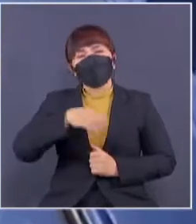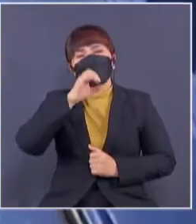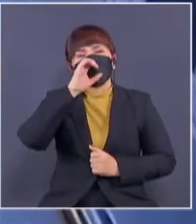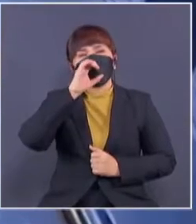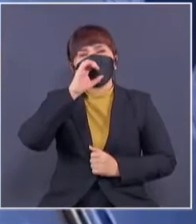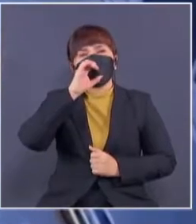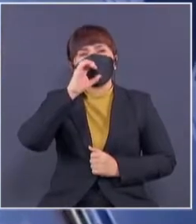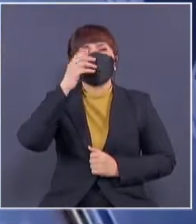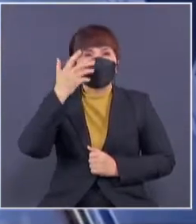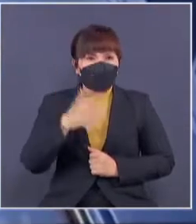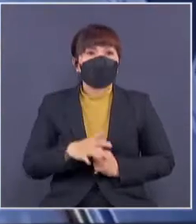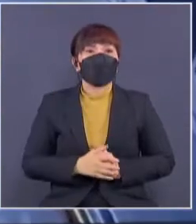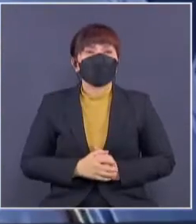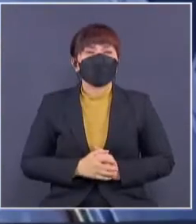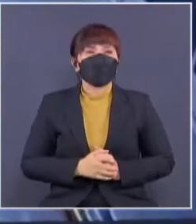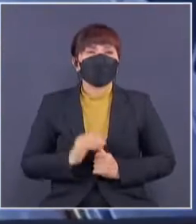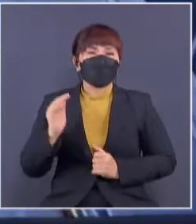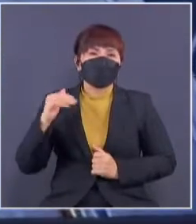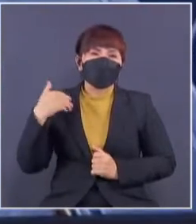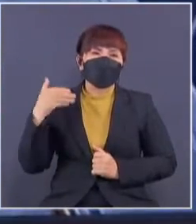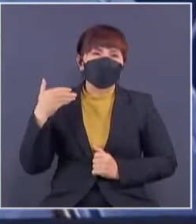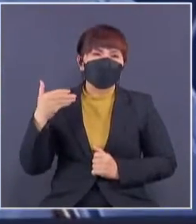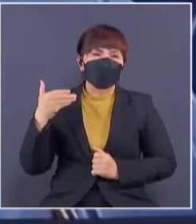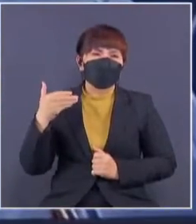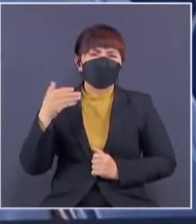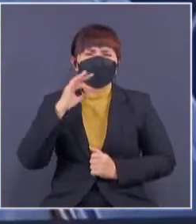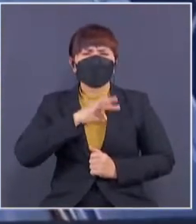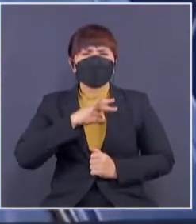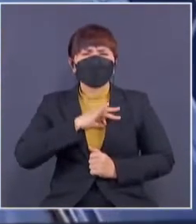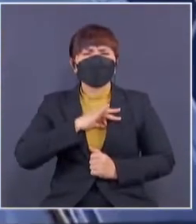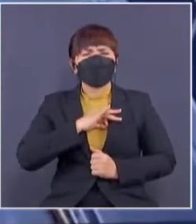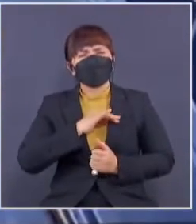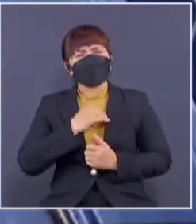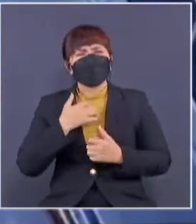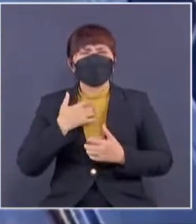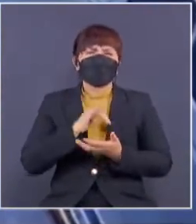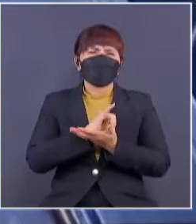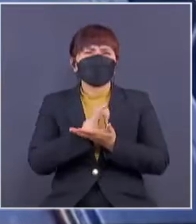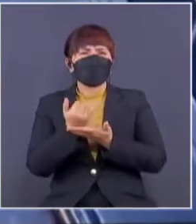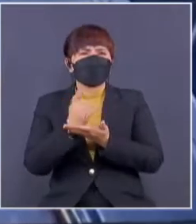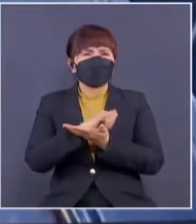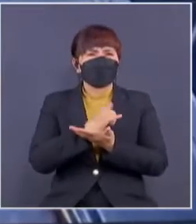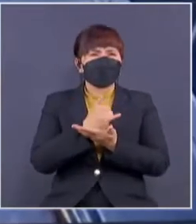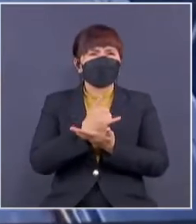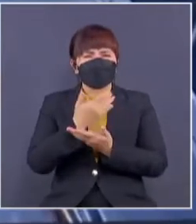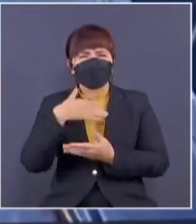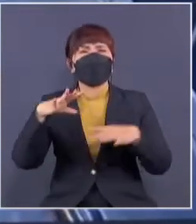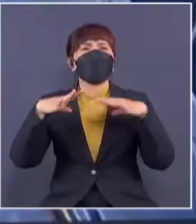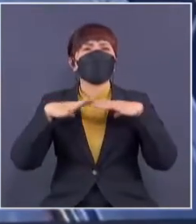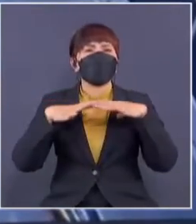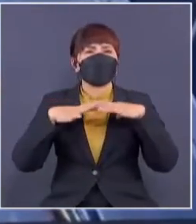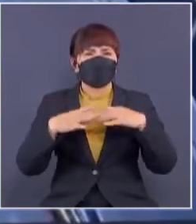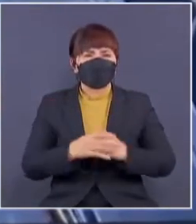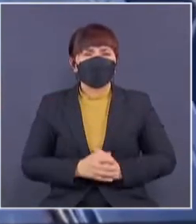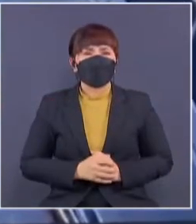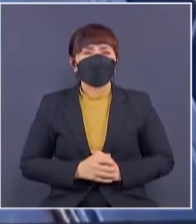ทีนี้หลังจากที่ดื่มไปสักพักหนึ่งตัวนายจ้างเองก็เริ่มรู้สึกไม่สบายตัวก็เลยเข้าไปพักผ่อนหลัง